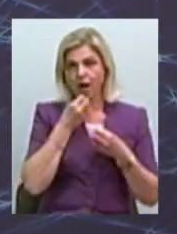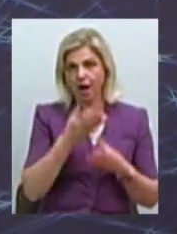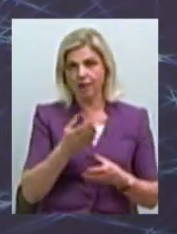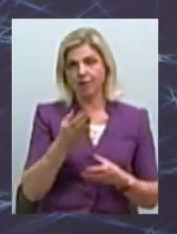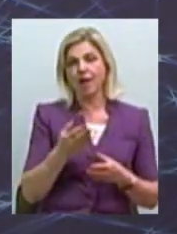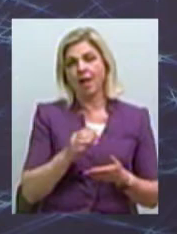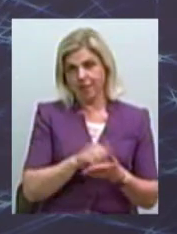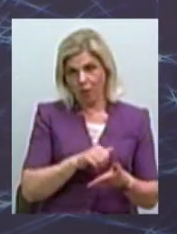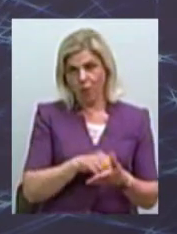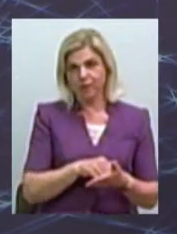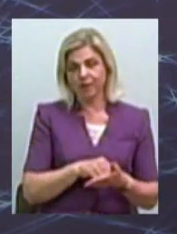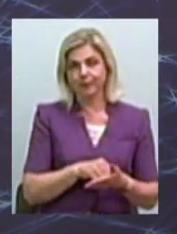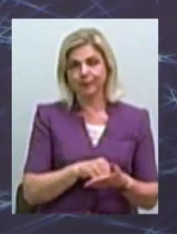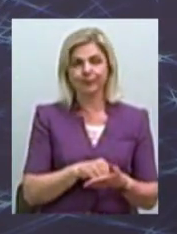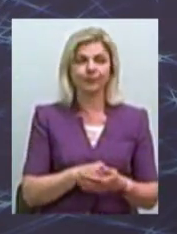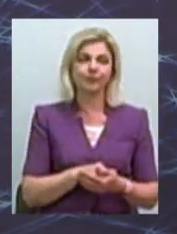нагода